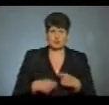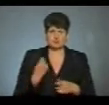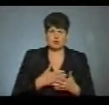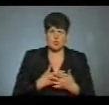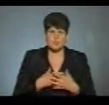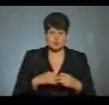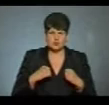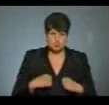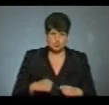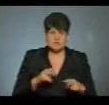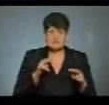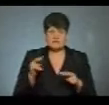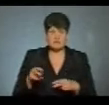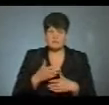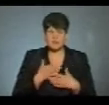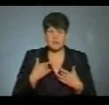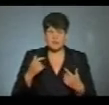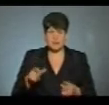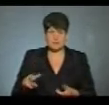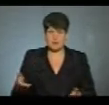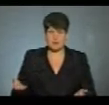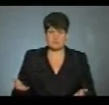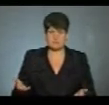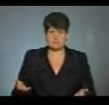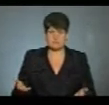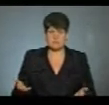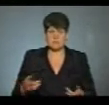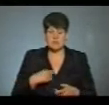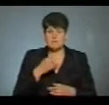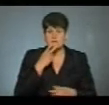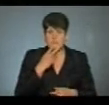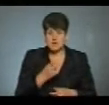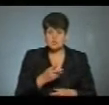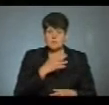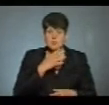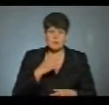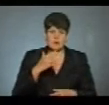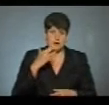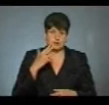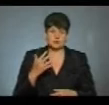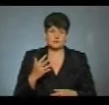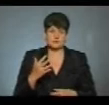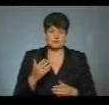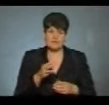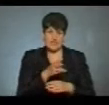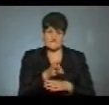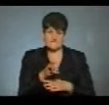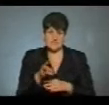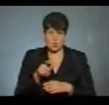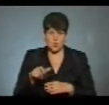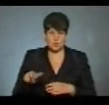спокою, свідків нема, понятих нема. От, ми бачимо багато на відео